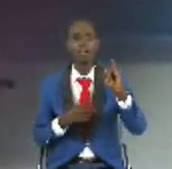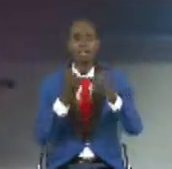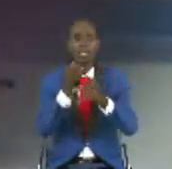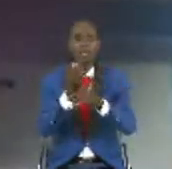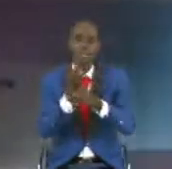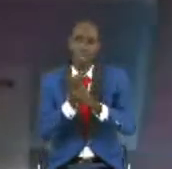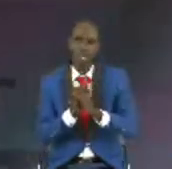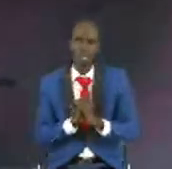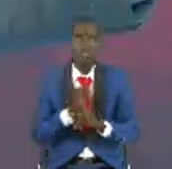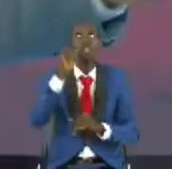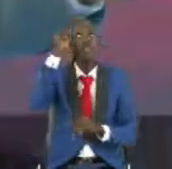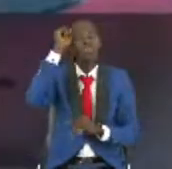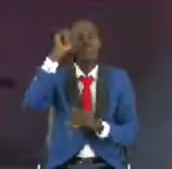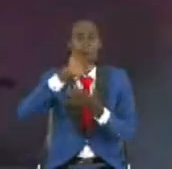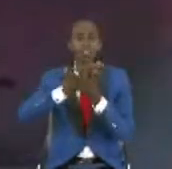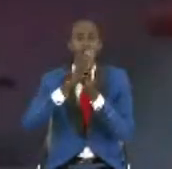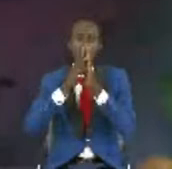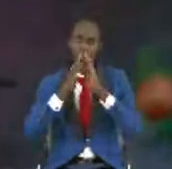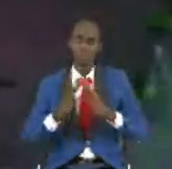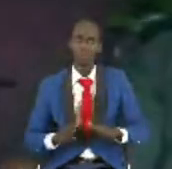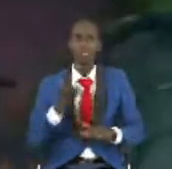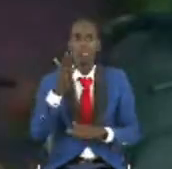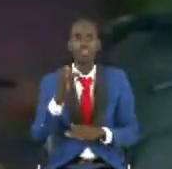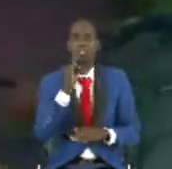Il hérite sa paix.